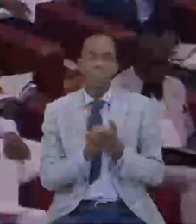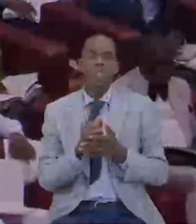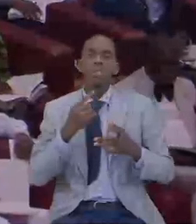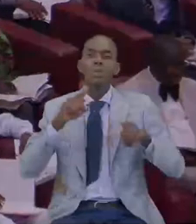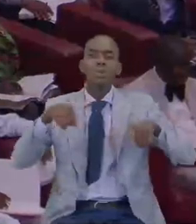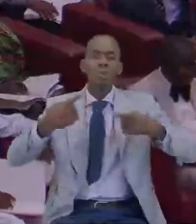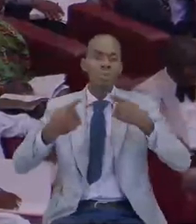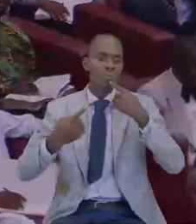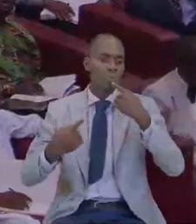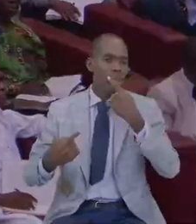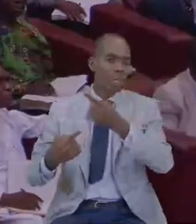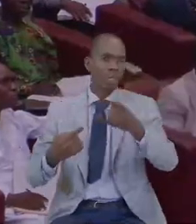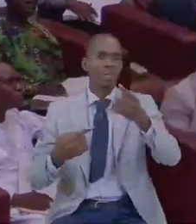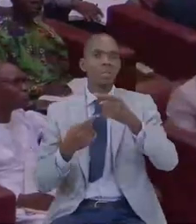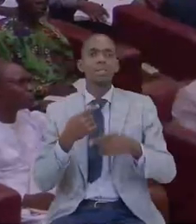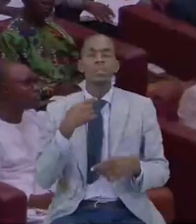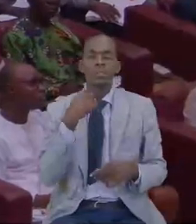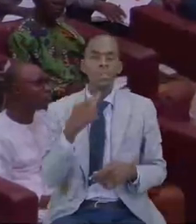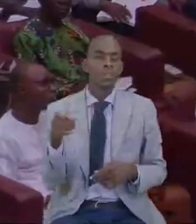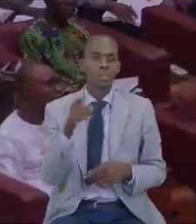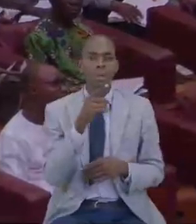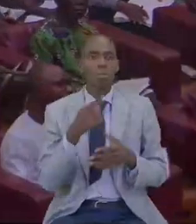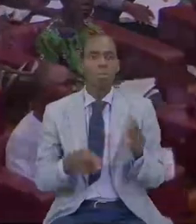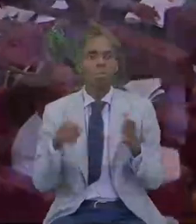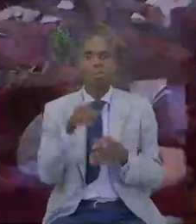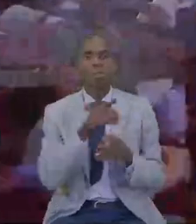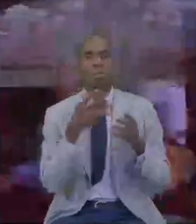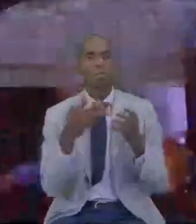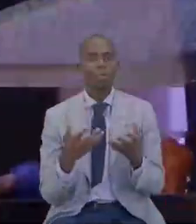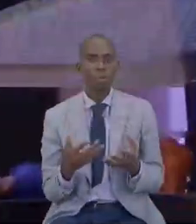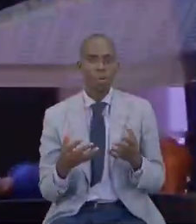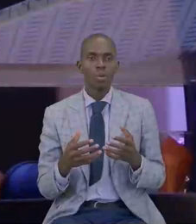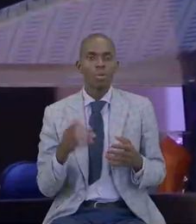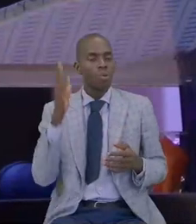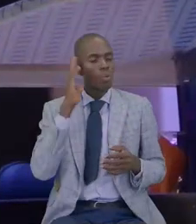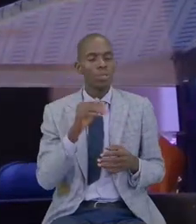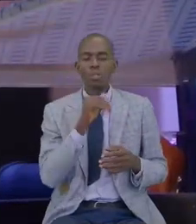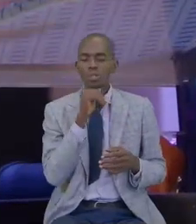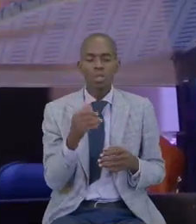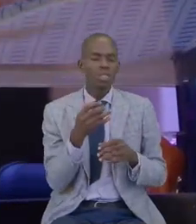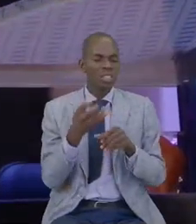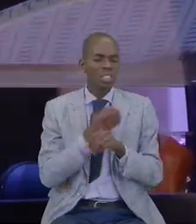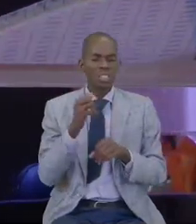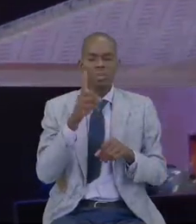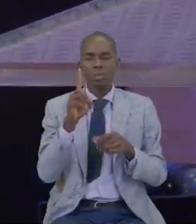dirai ce qu'ils veulent. Dis ce qu'ils veulent, n'amènera personne au ciel. Mais